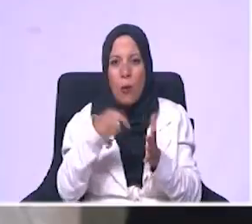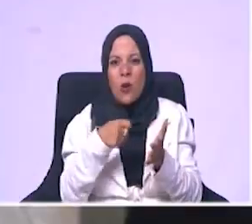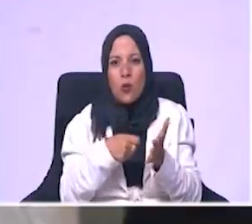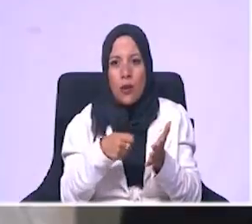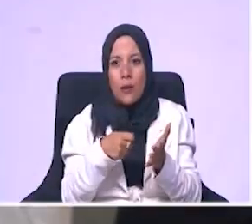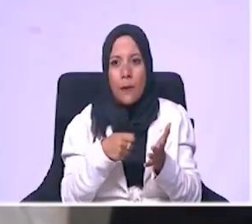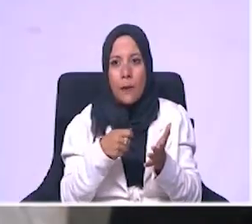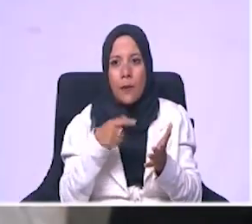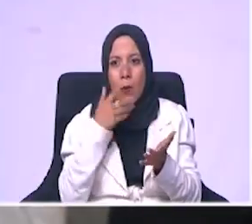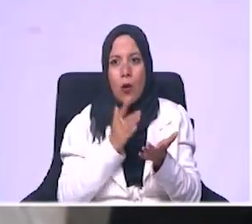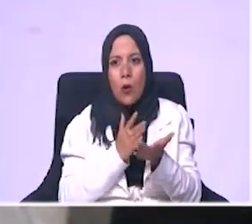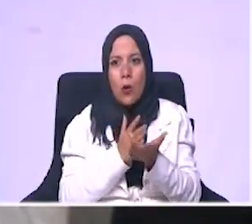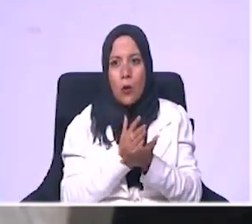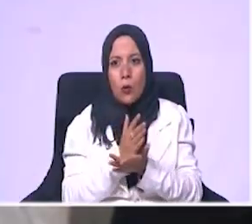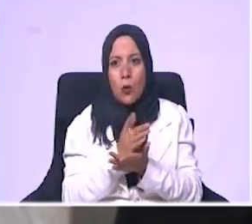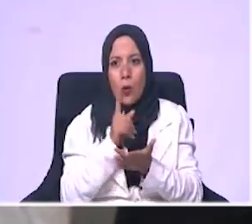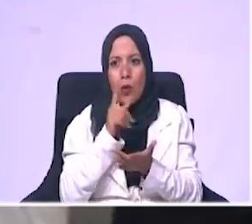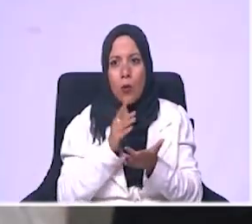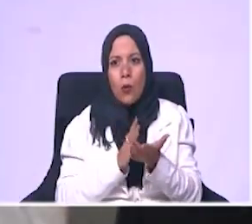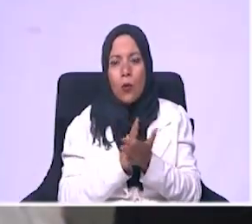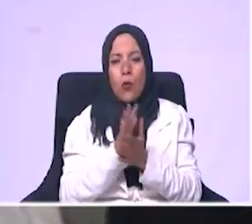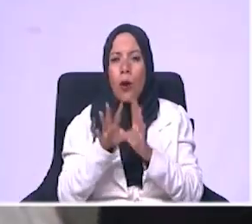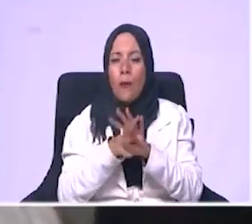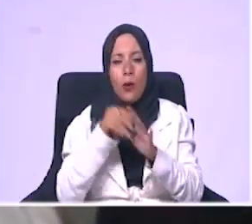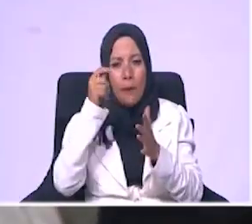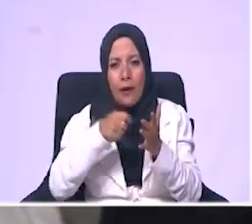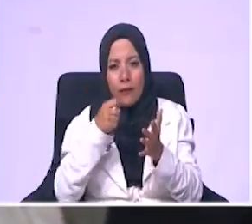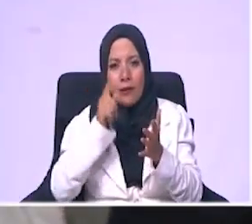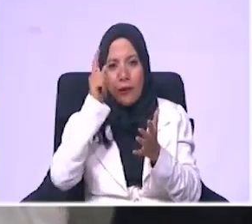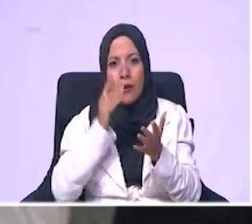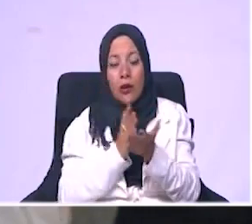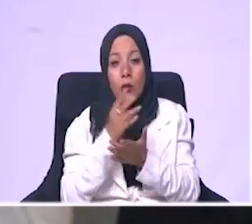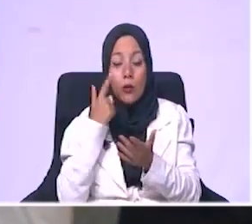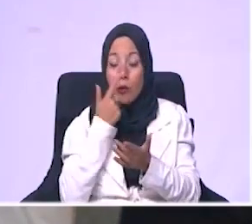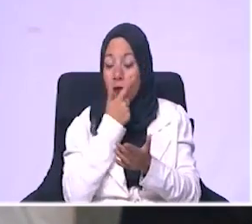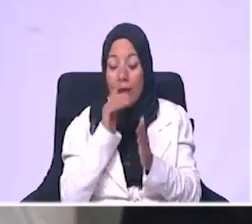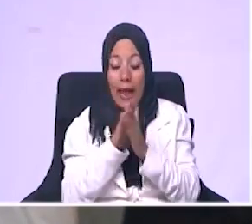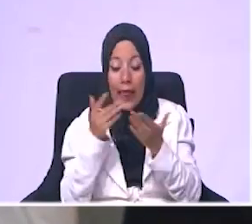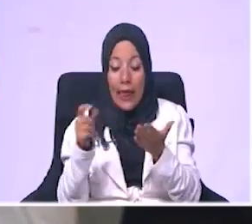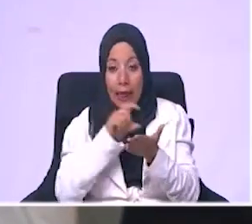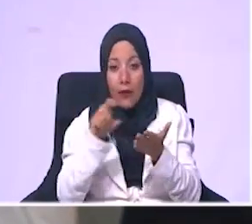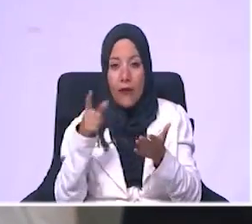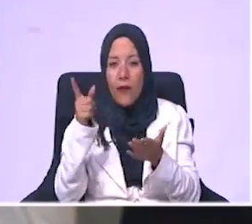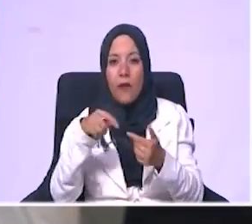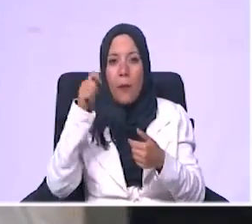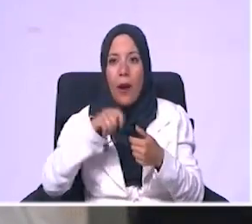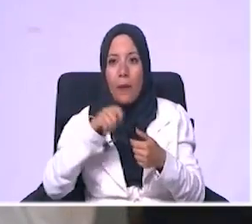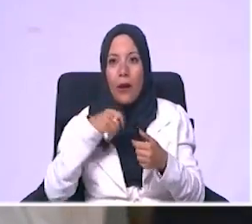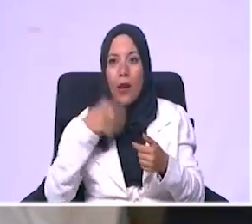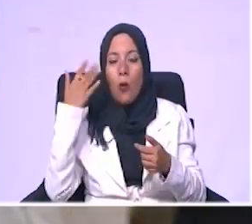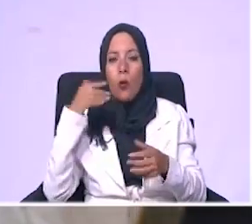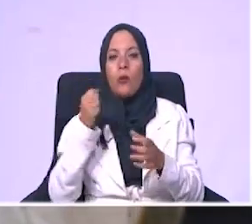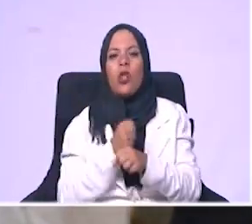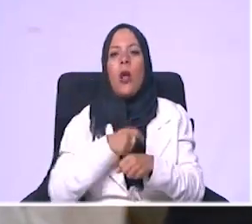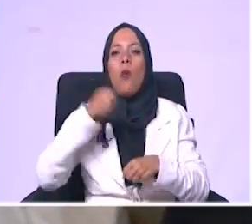والله الموضوع جه معايا كله ابتدا ربنا الحمد لله انا شفت الاعلان بالصدفه في المحكمه انا كنت بشتغل محاميه